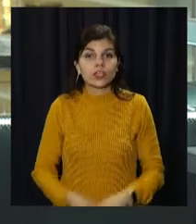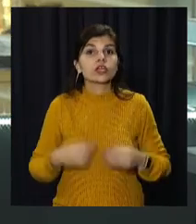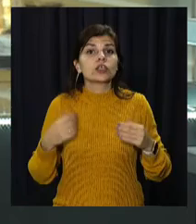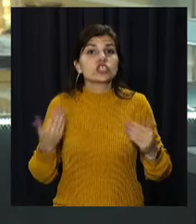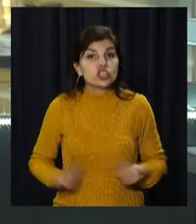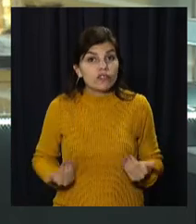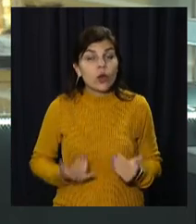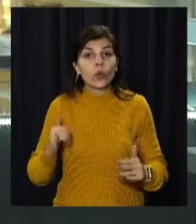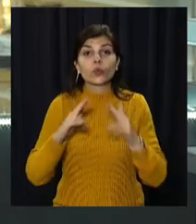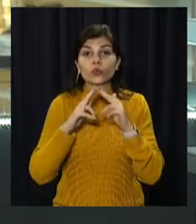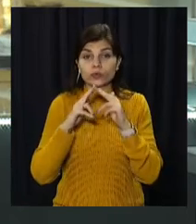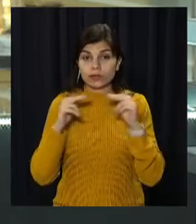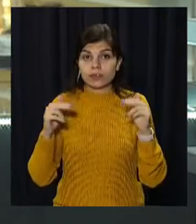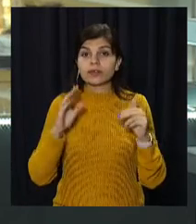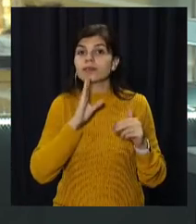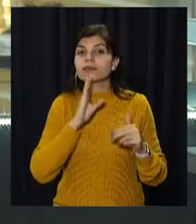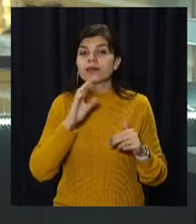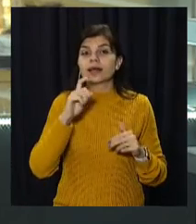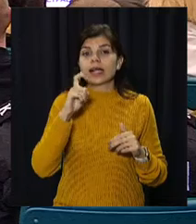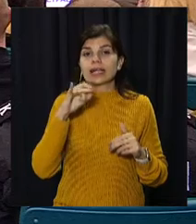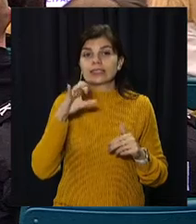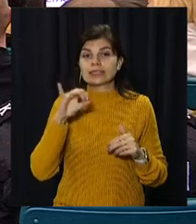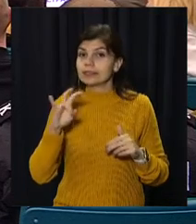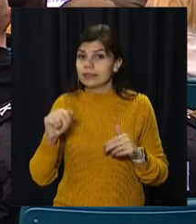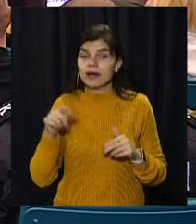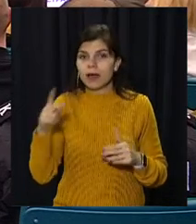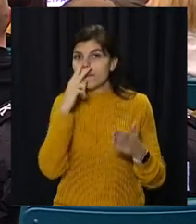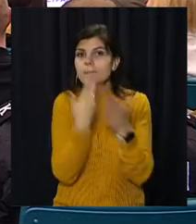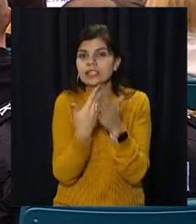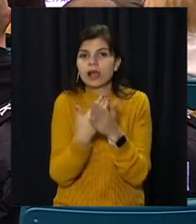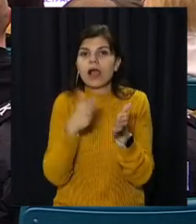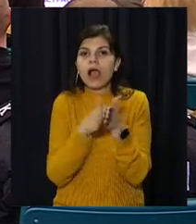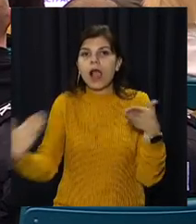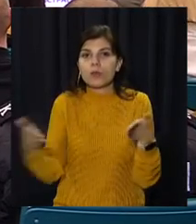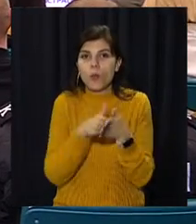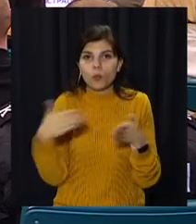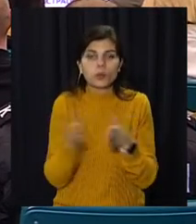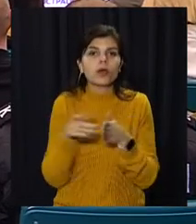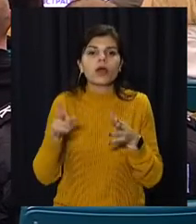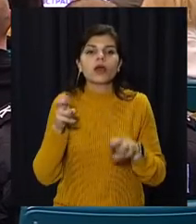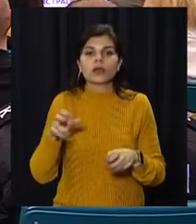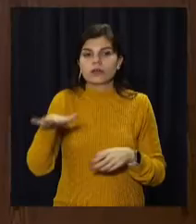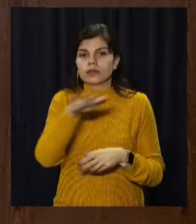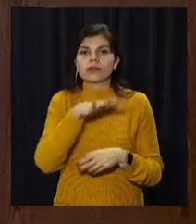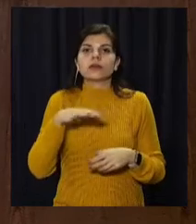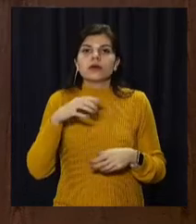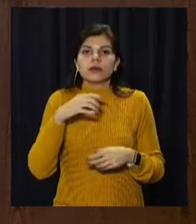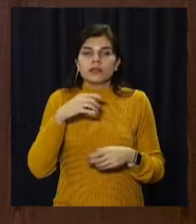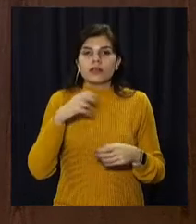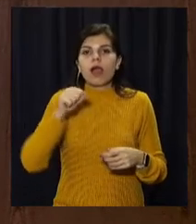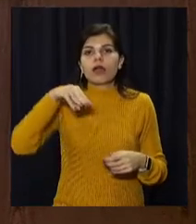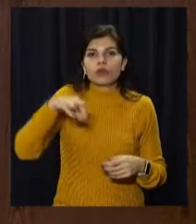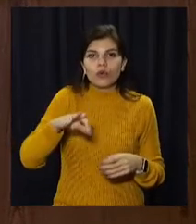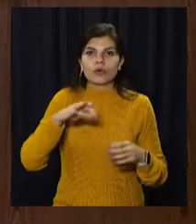«Живи» у Дніпрі співачка-волонтерка Христина Панасюк презентувала новий альбом. Він присвячений бійцям на передовій, волонтерам